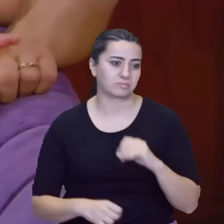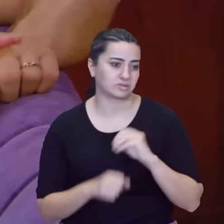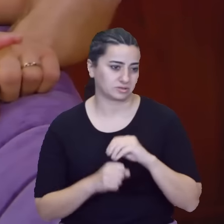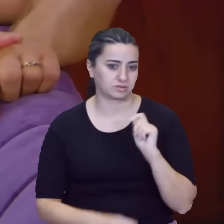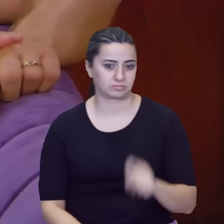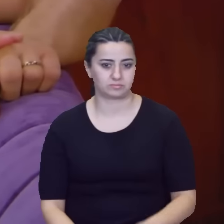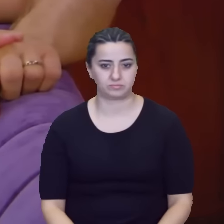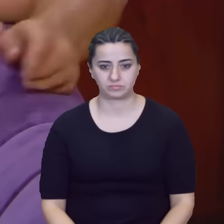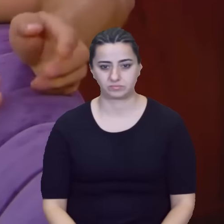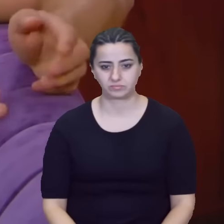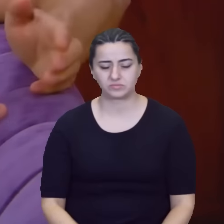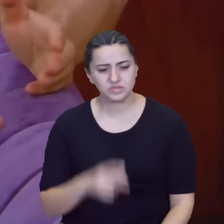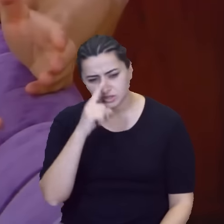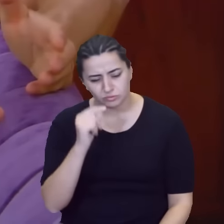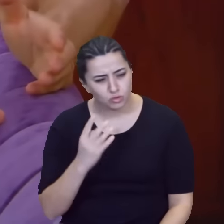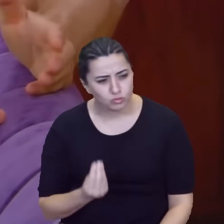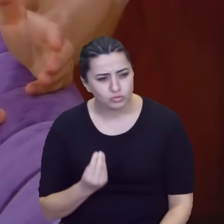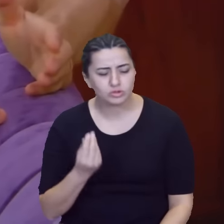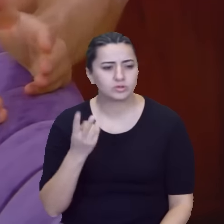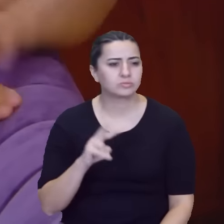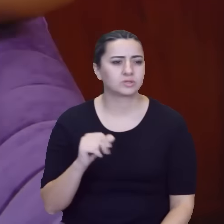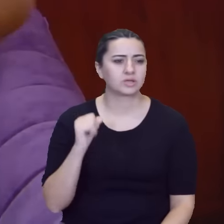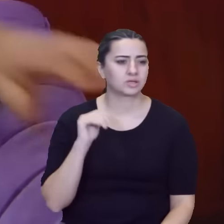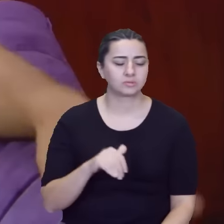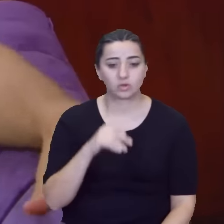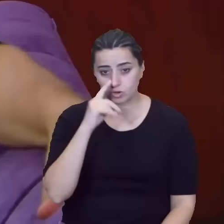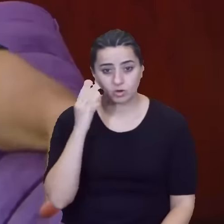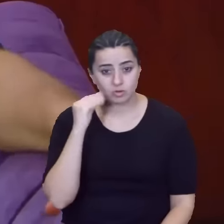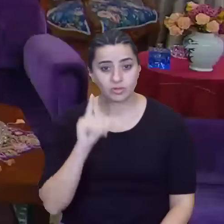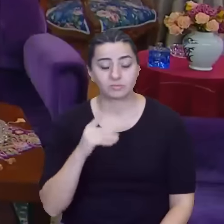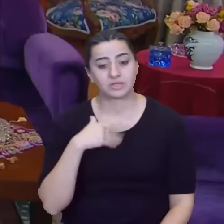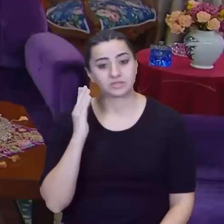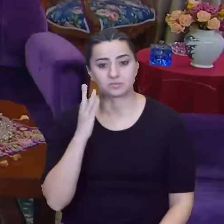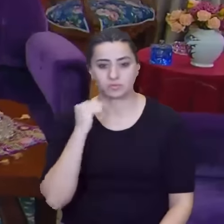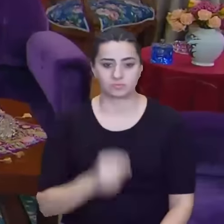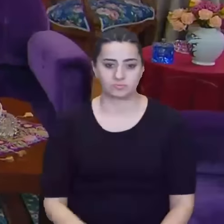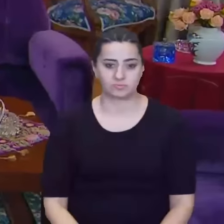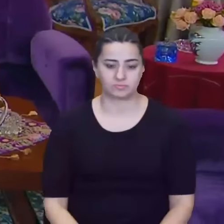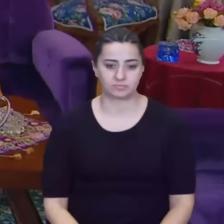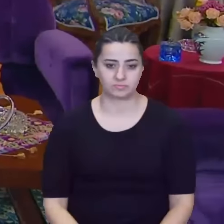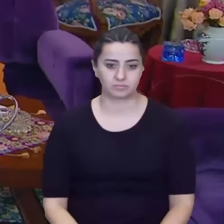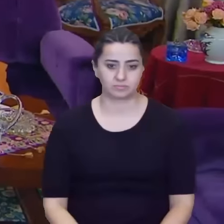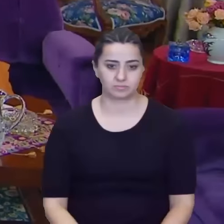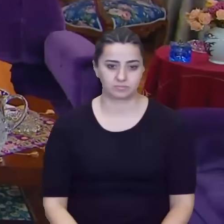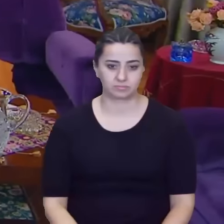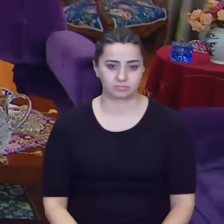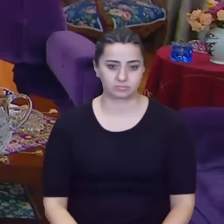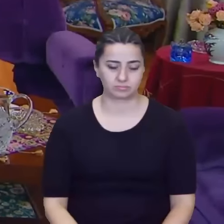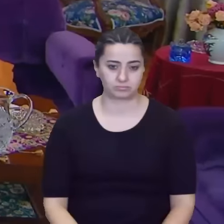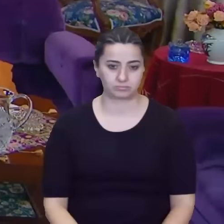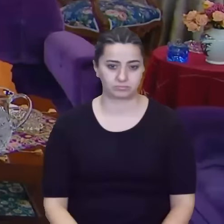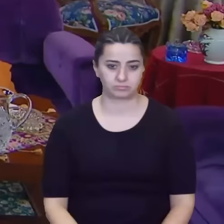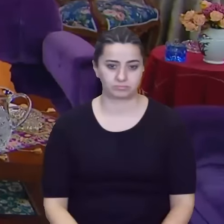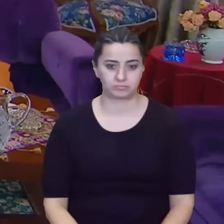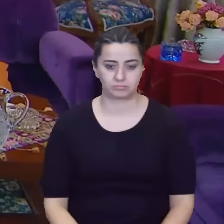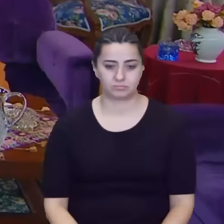yapıyorsun. Kim ölmüş? Kim dönmüş ya? Benim öğrenmem lazım. Yok, gidip öğreneceğim. Ayaklarını yere indirip